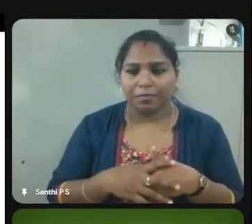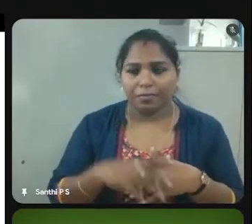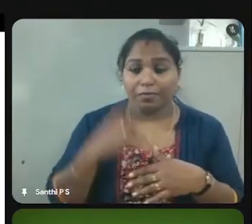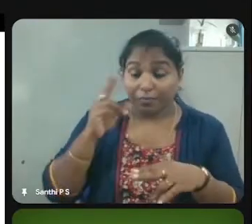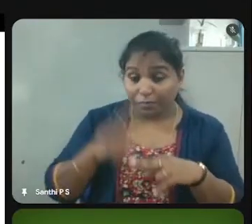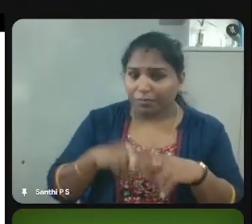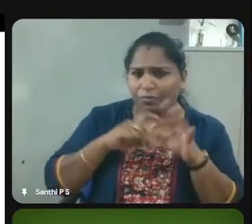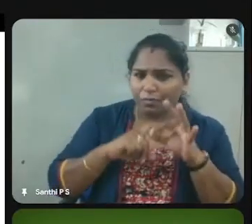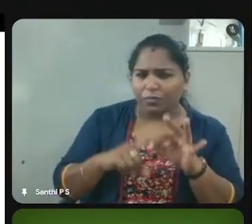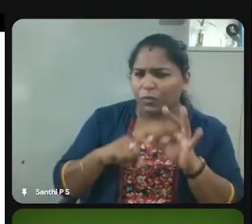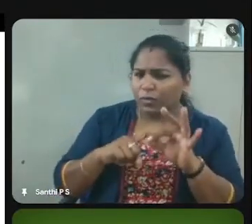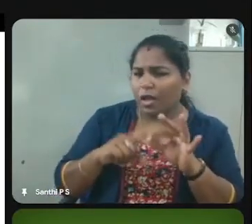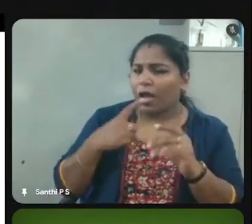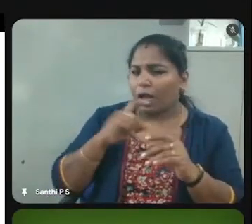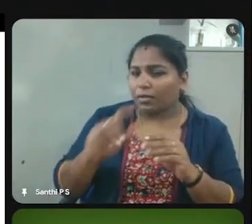സംസാരിച്ച് നോക്കാം.